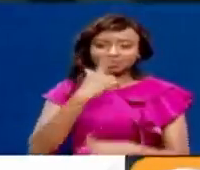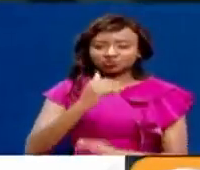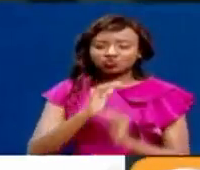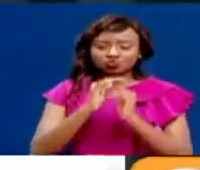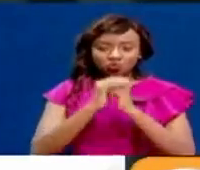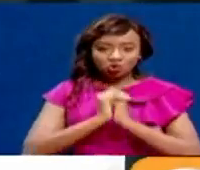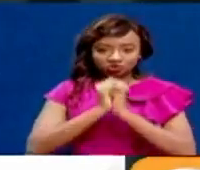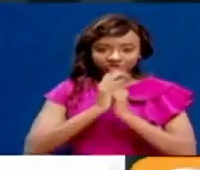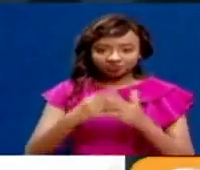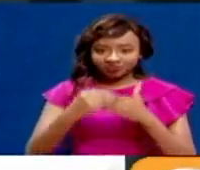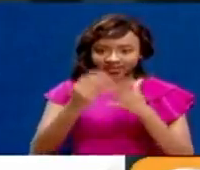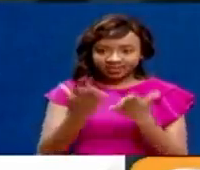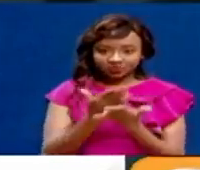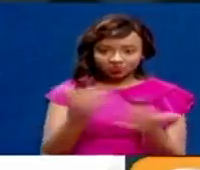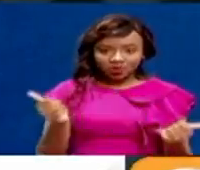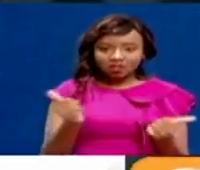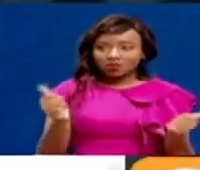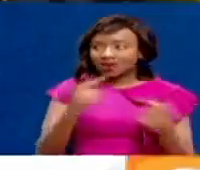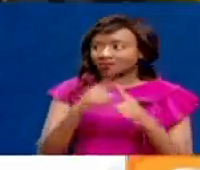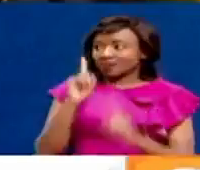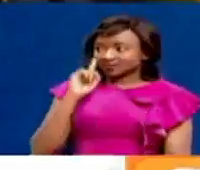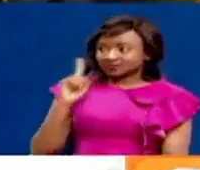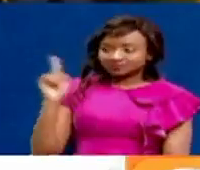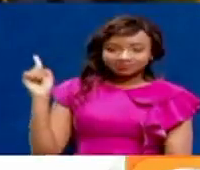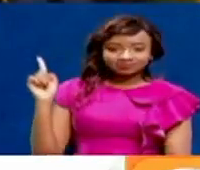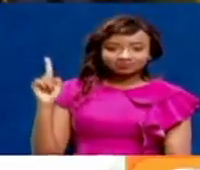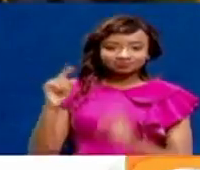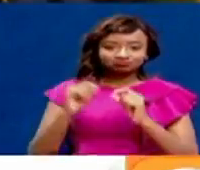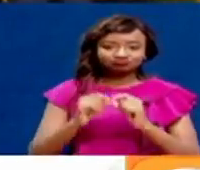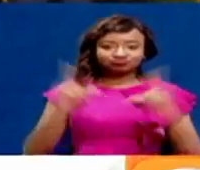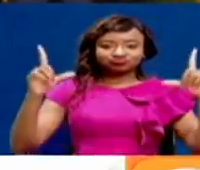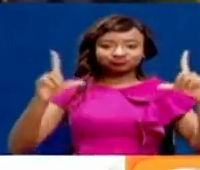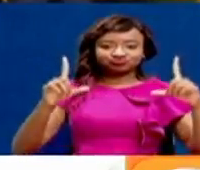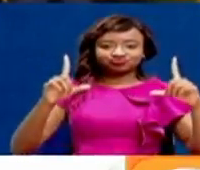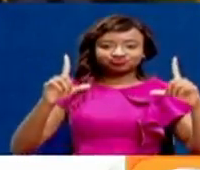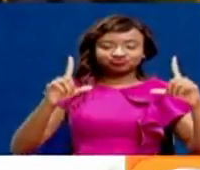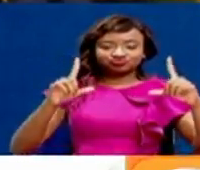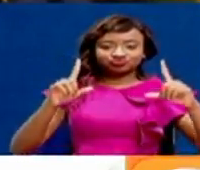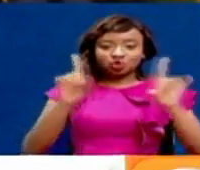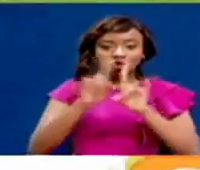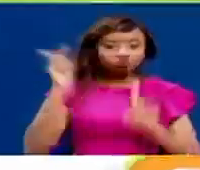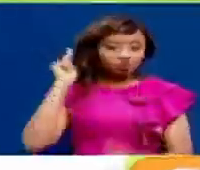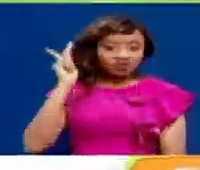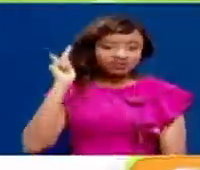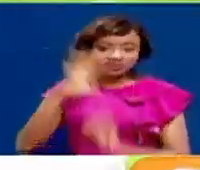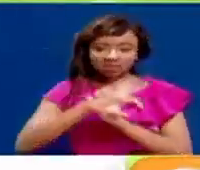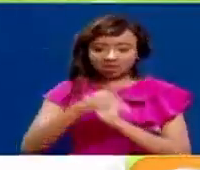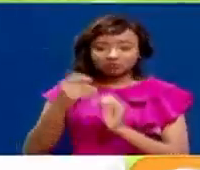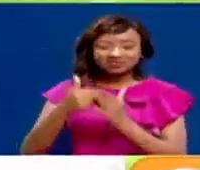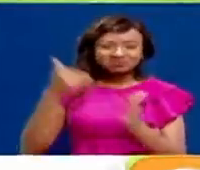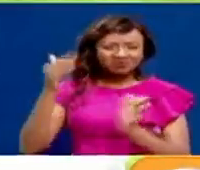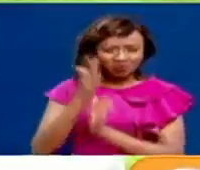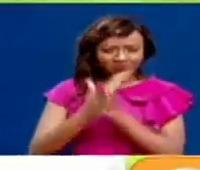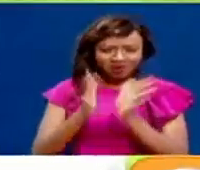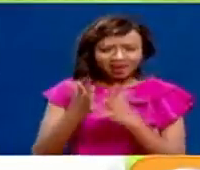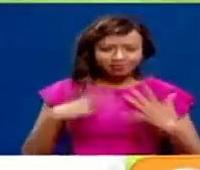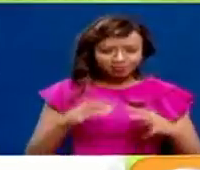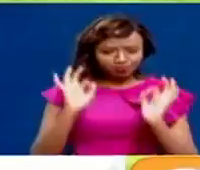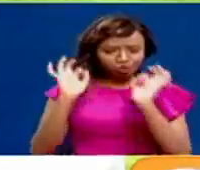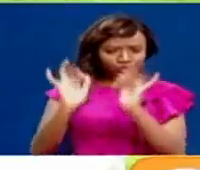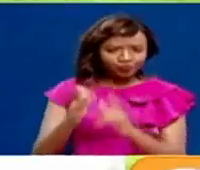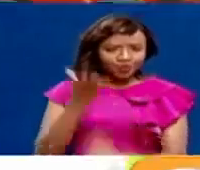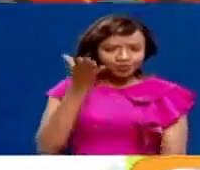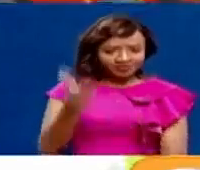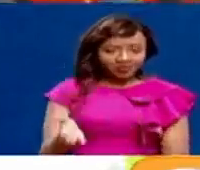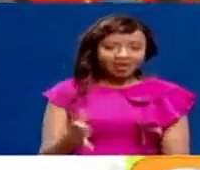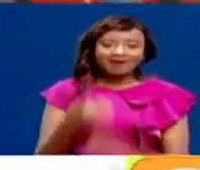kwa maombi wakipeperusha maombi hayo. Katika kaunti ya Kisii ambako sherehe hizo zilitarajiwa kuandaliwa